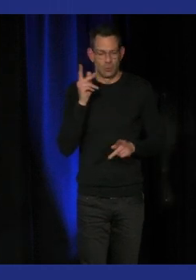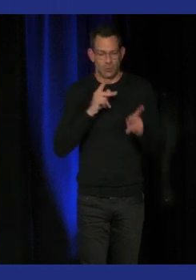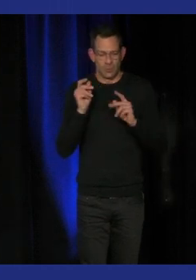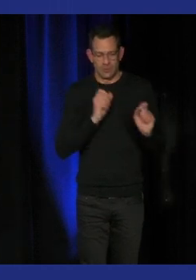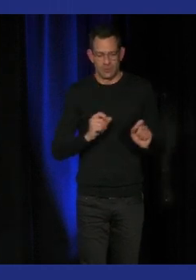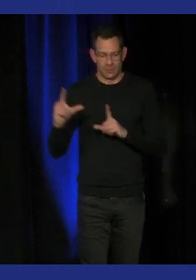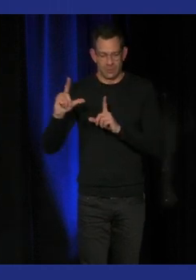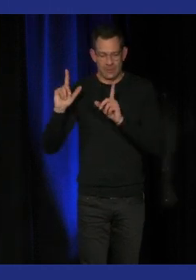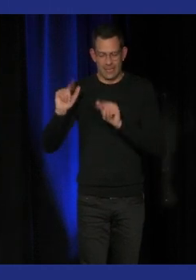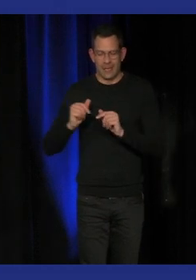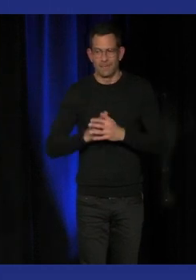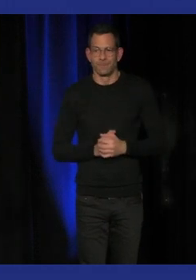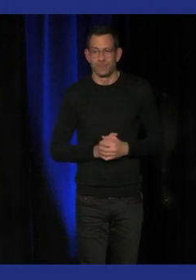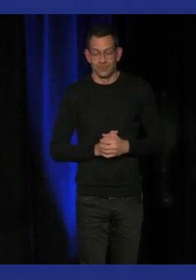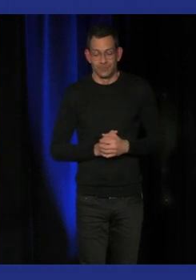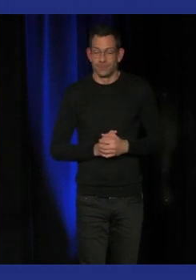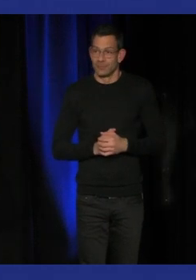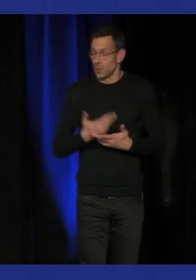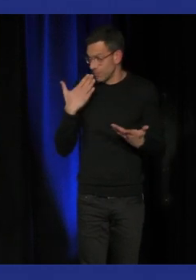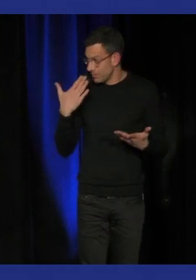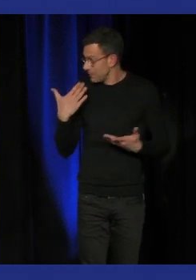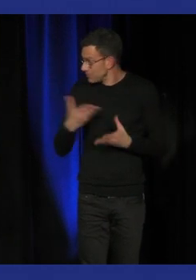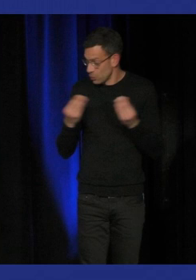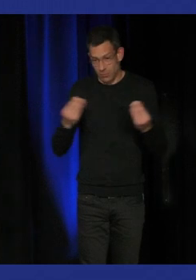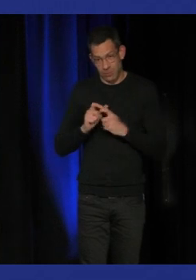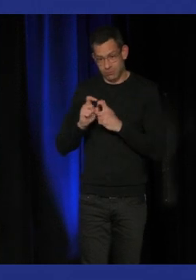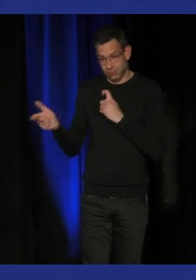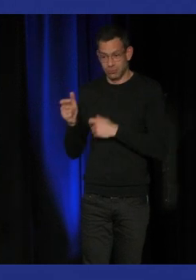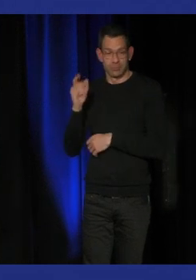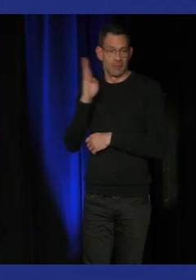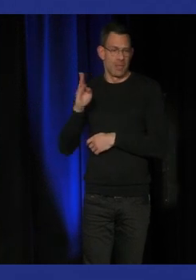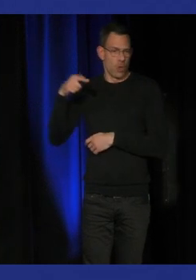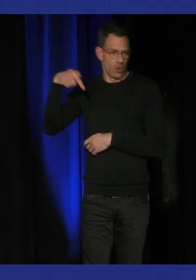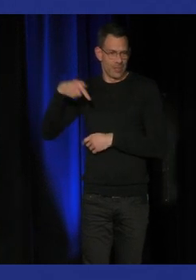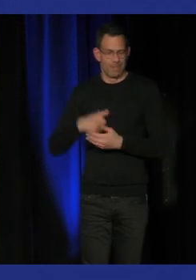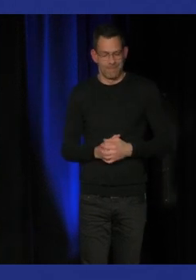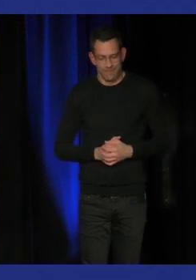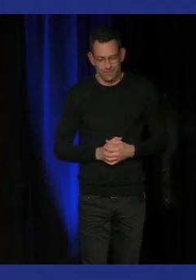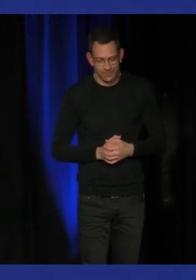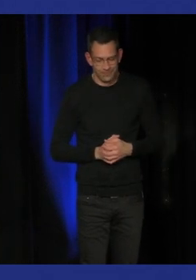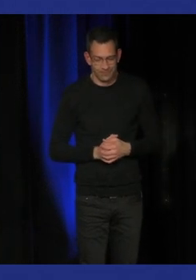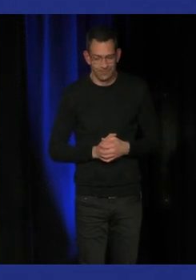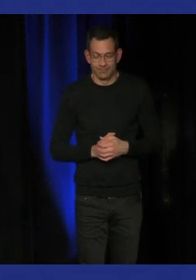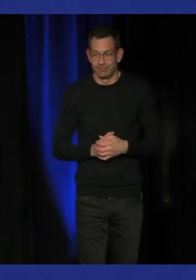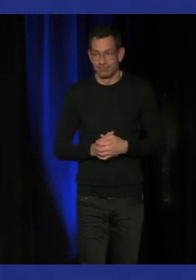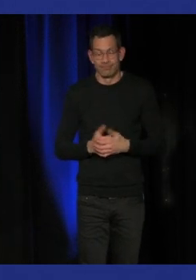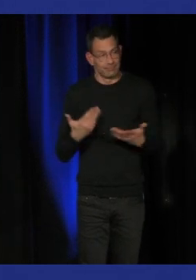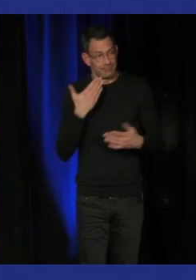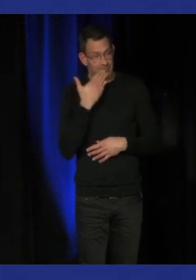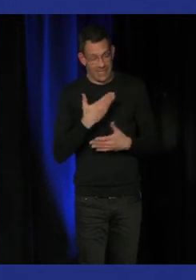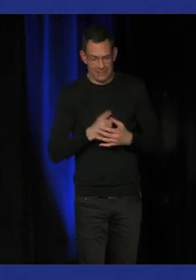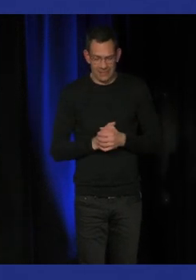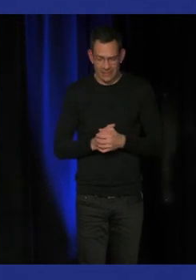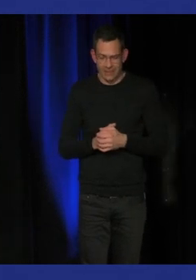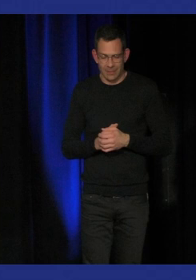Super. Bon, merci beaucoup. Donc, du coup, on passe la parole à Bertrand Cantin. Oui, merci. Donc le